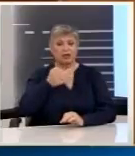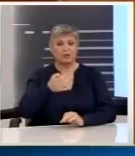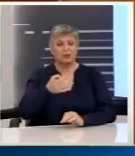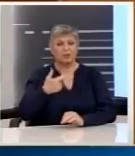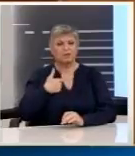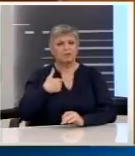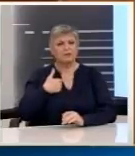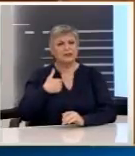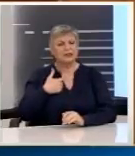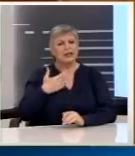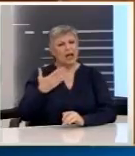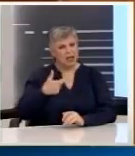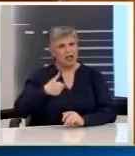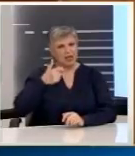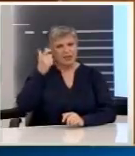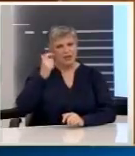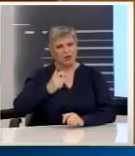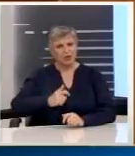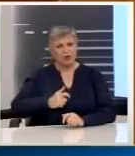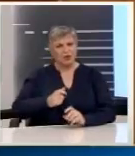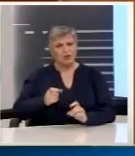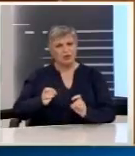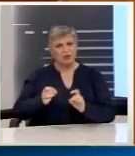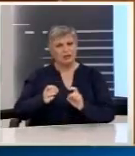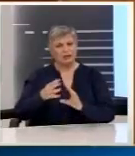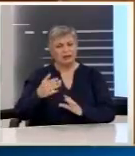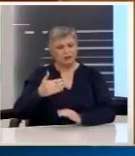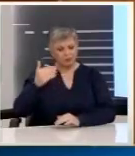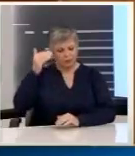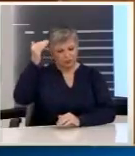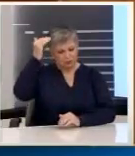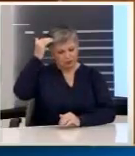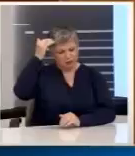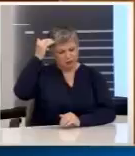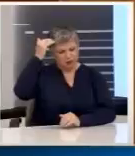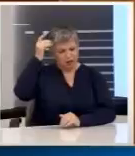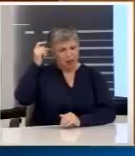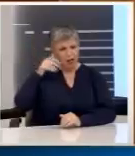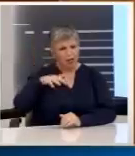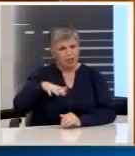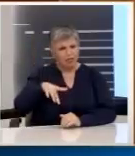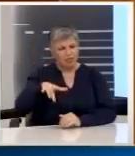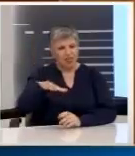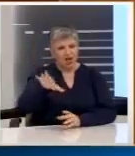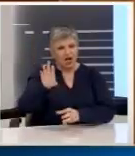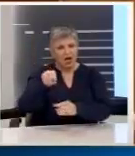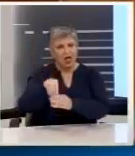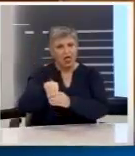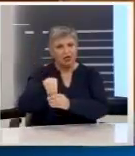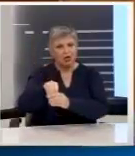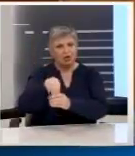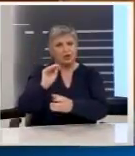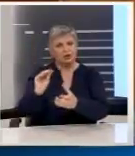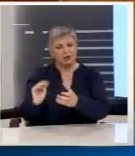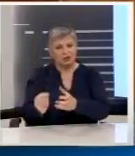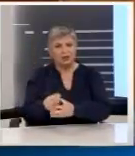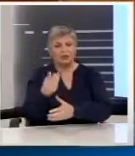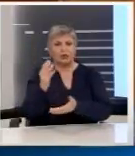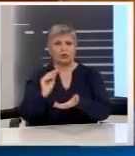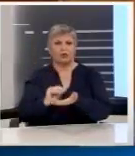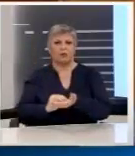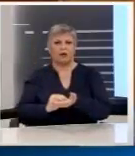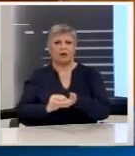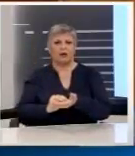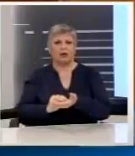σκεφτόμουν αποκλειστικά με το κριτήριο των εκλογικών της εκλογικής σκοπιμότητας, ότι αυτό